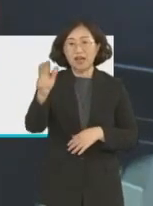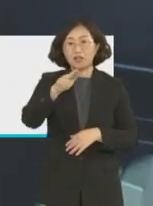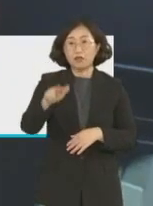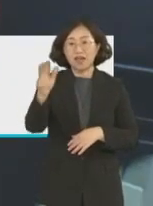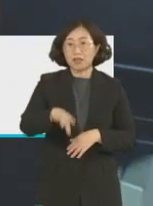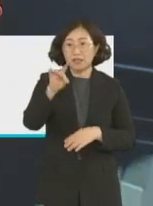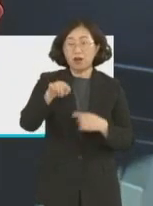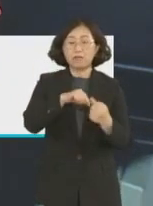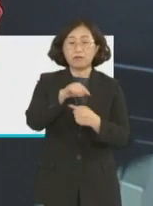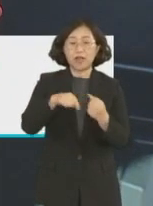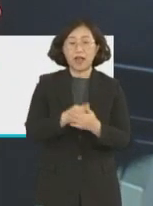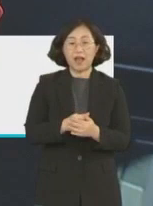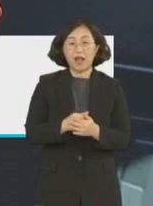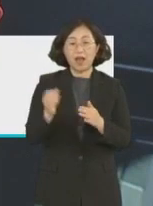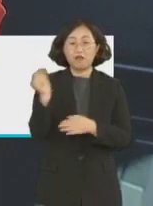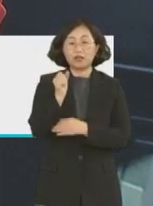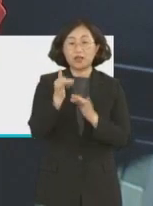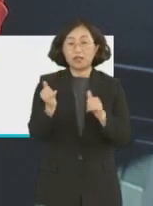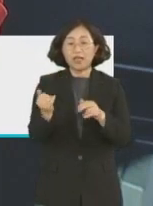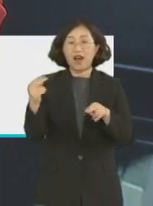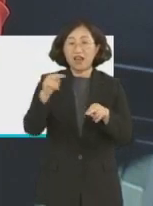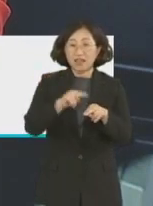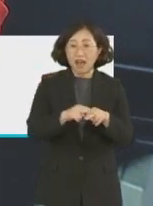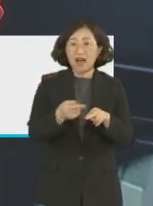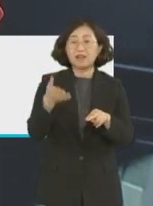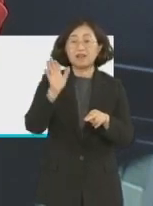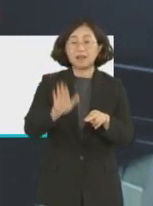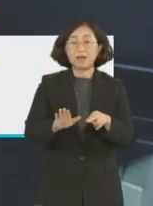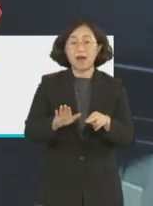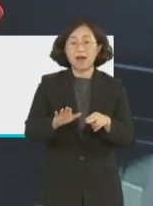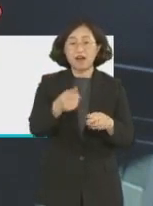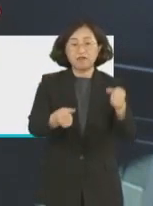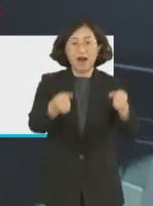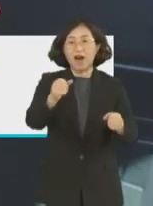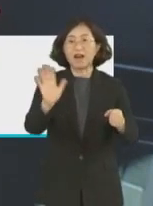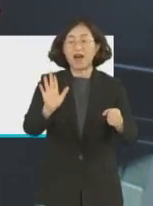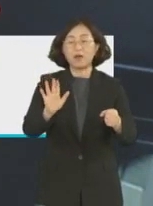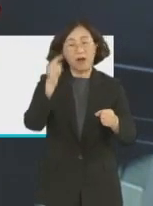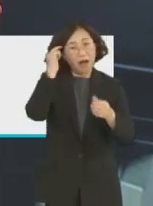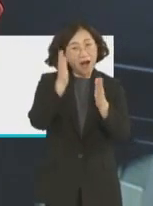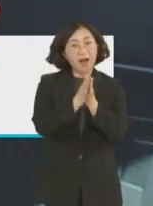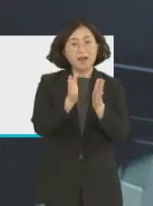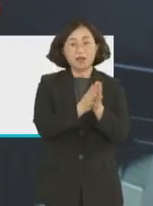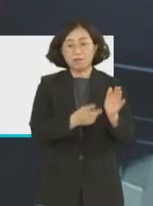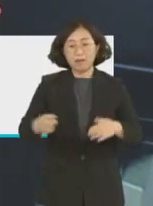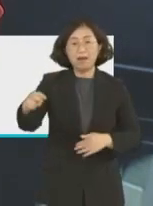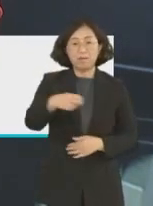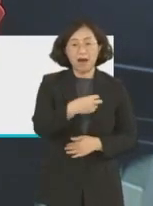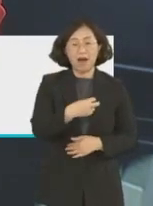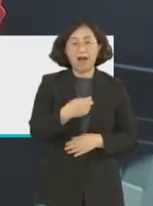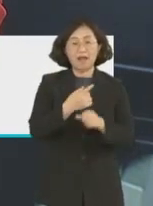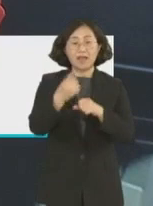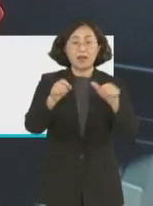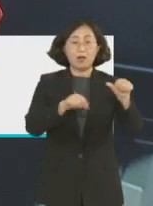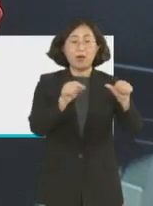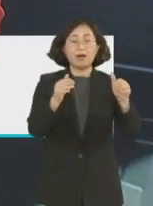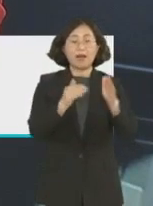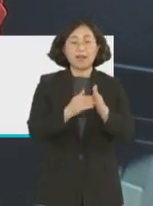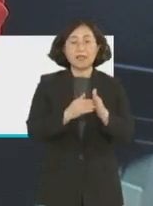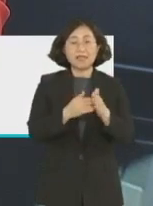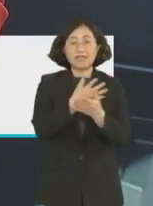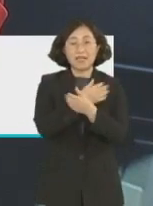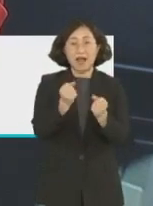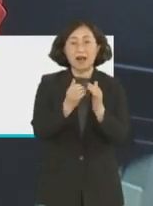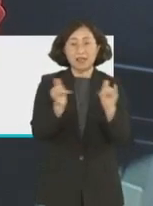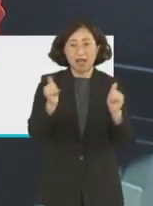핸들을 잡지 않아도 버스가 알아서 척척 잘 운전하는 겁니다. 내년 5월까지는 예약자에 한해 무료로 탑승할 수 있고